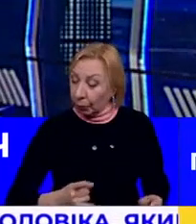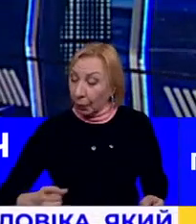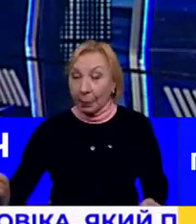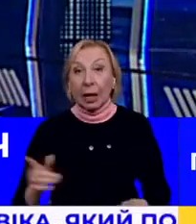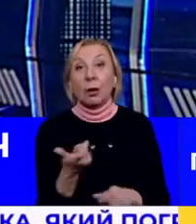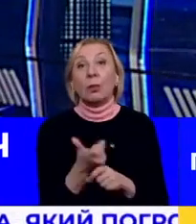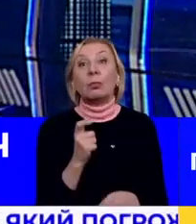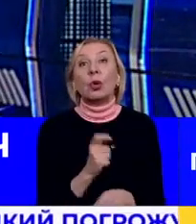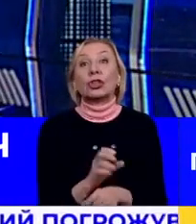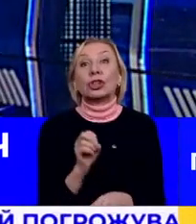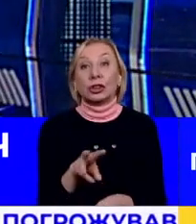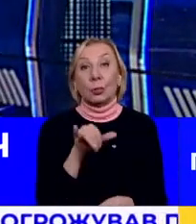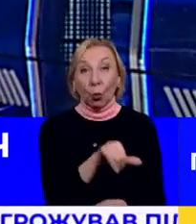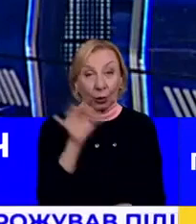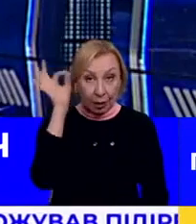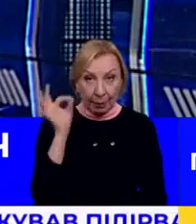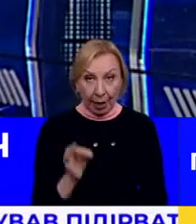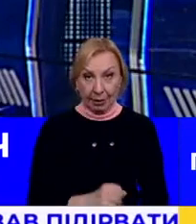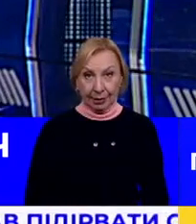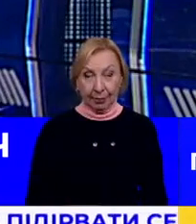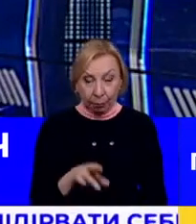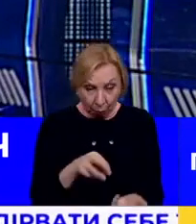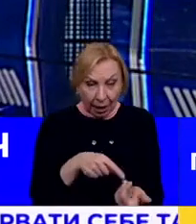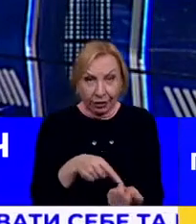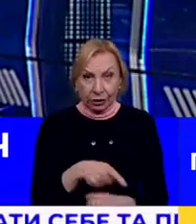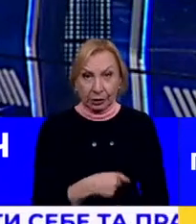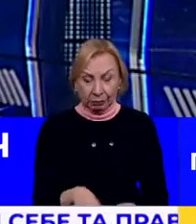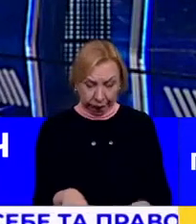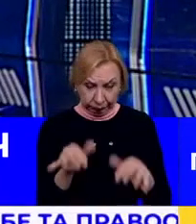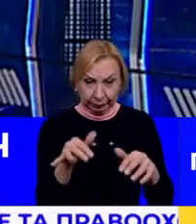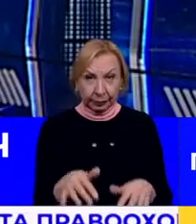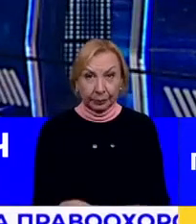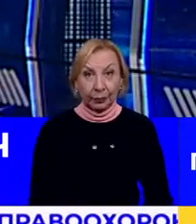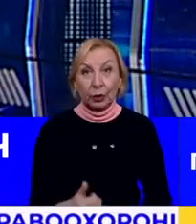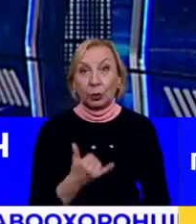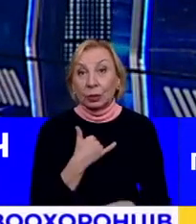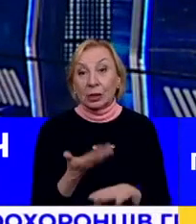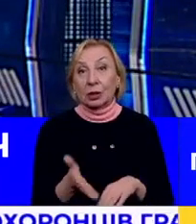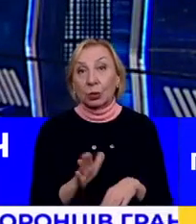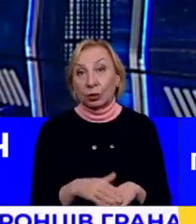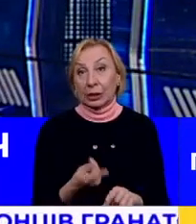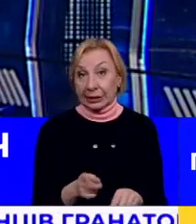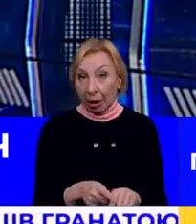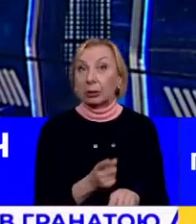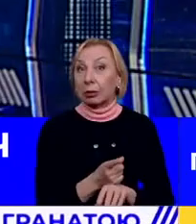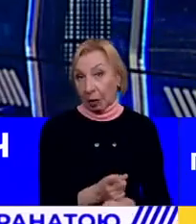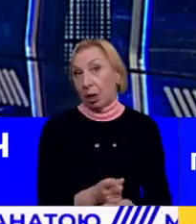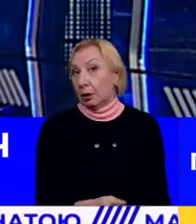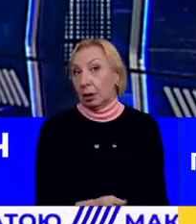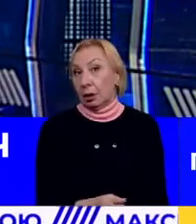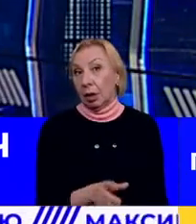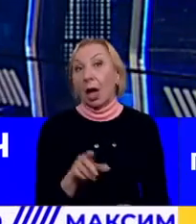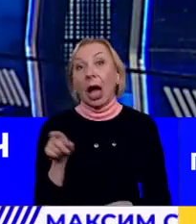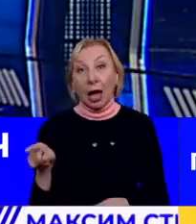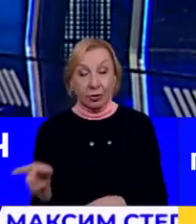чем у Бундесвера, у Германии по количеству. Вы понимаете, какие у нас сложности? У нас сложности это танки на самом деле. Вот и все. Ну, они